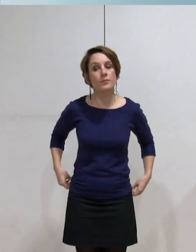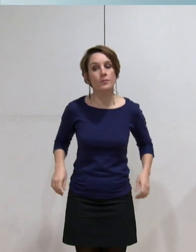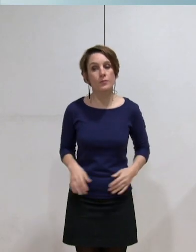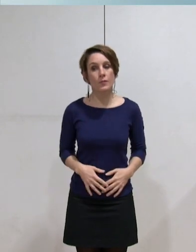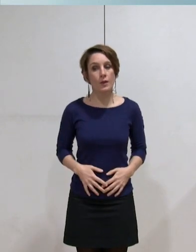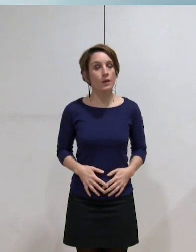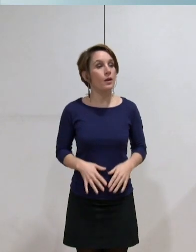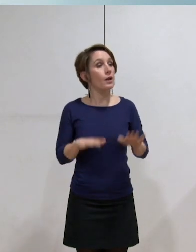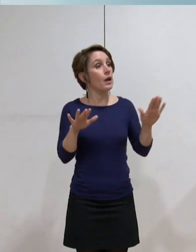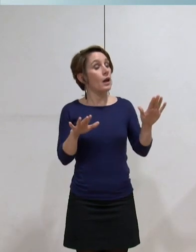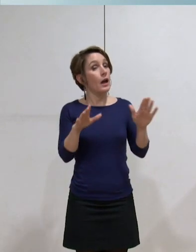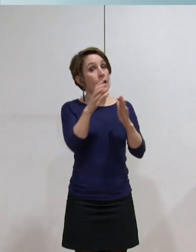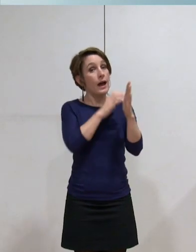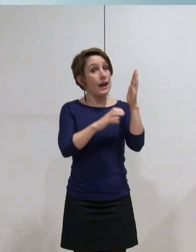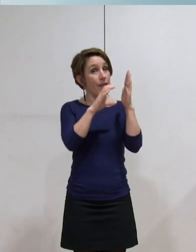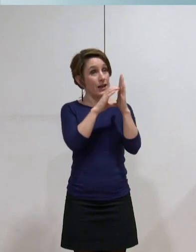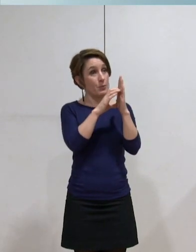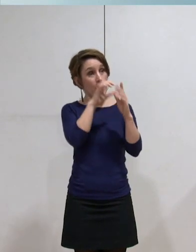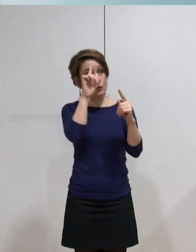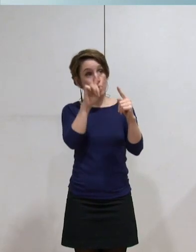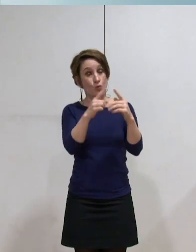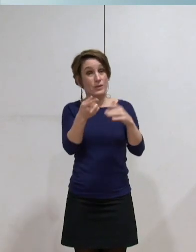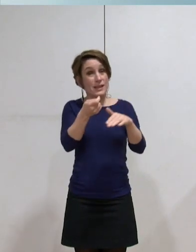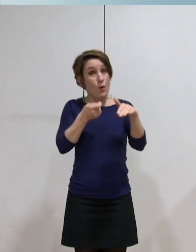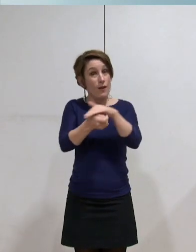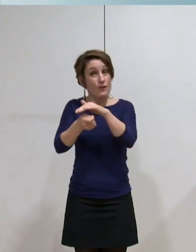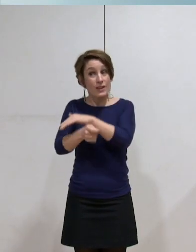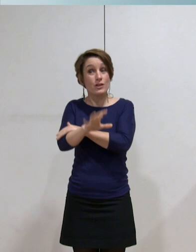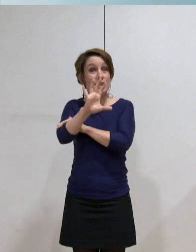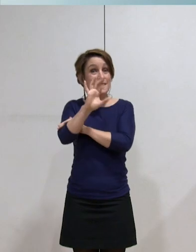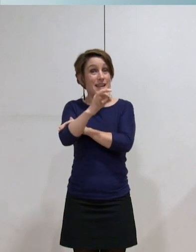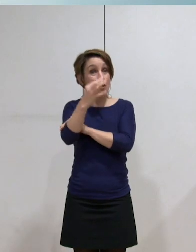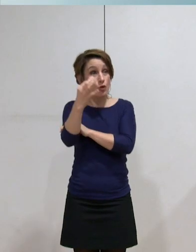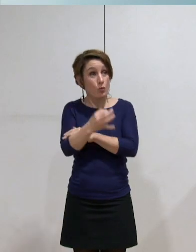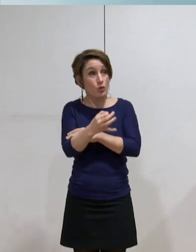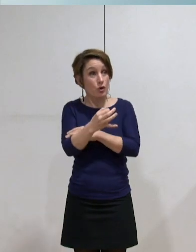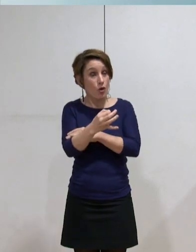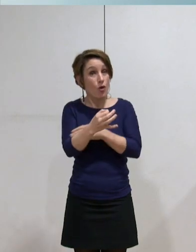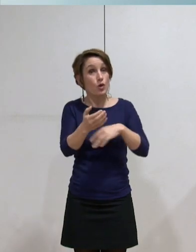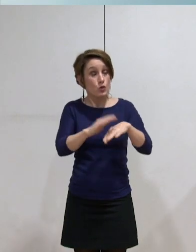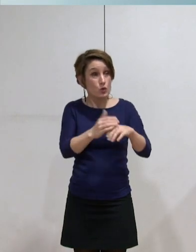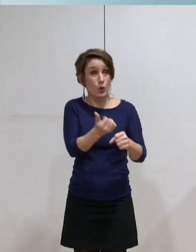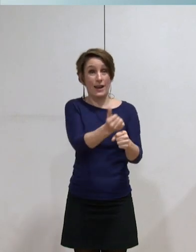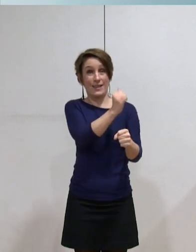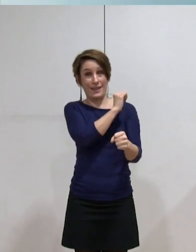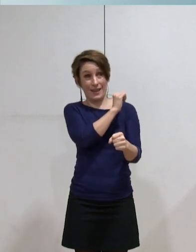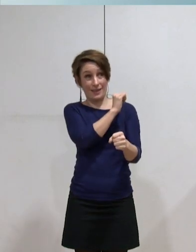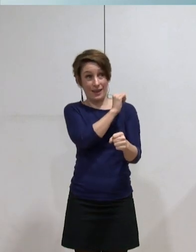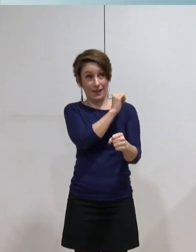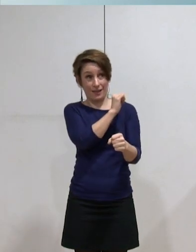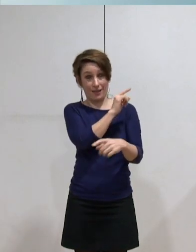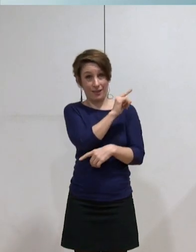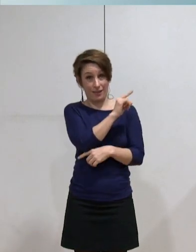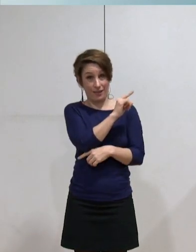à financer 50 % de ce qui est payé l'année dernière et les critères